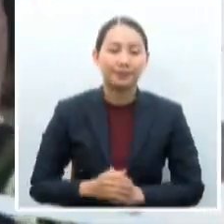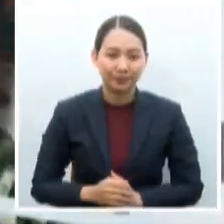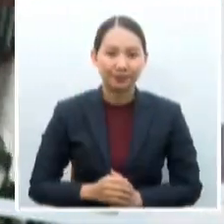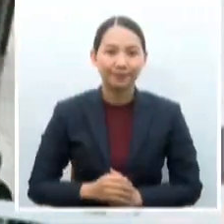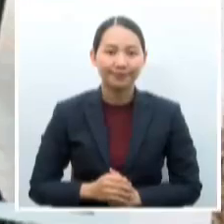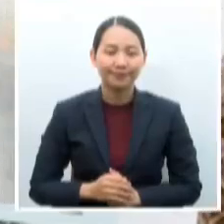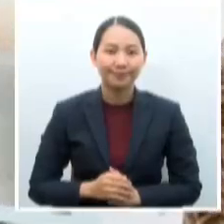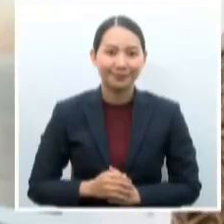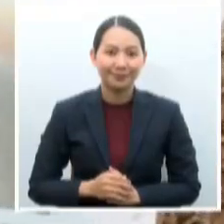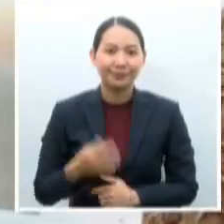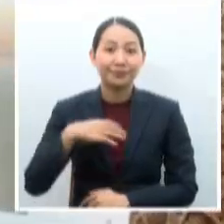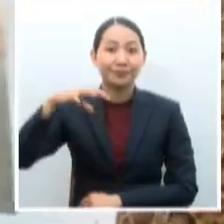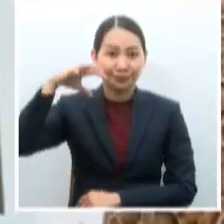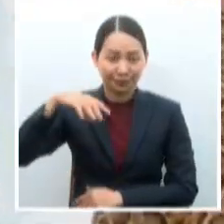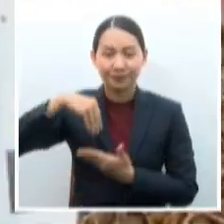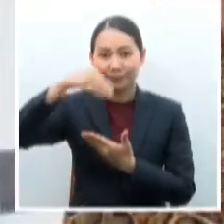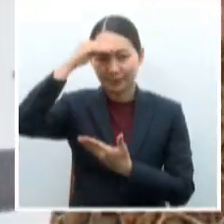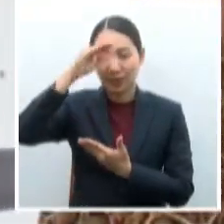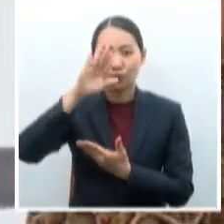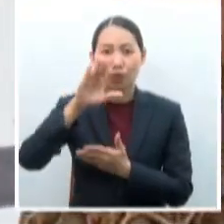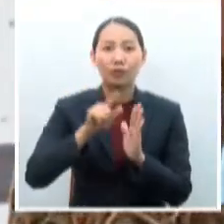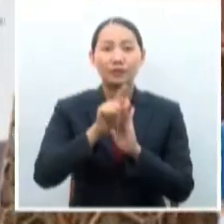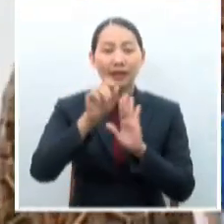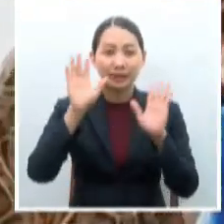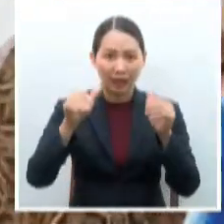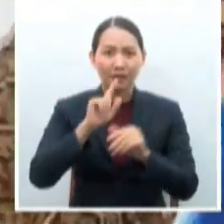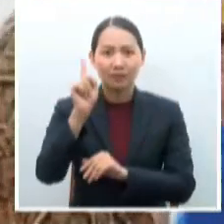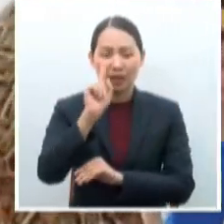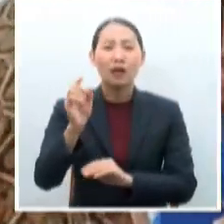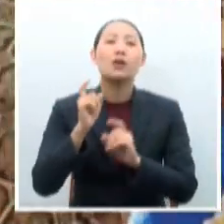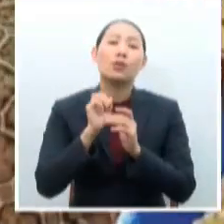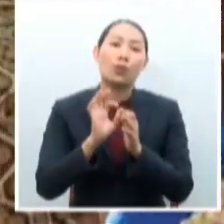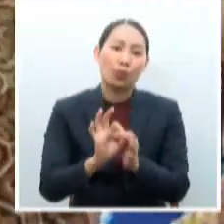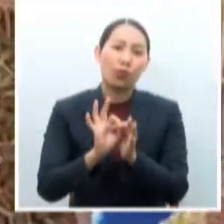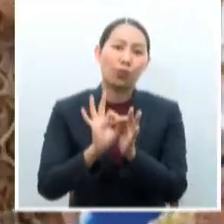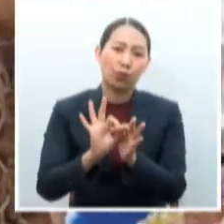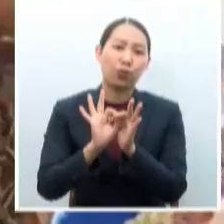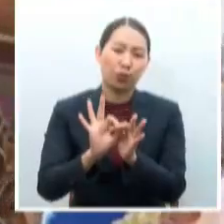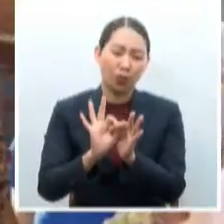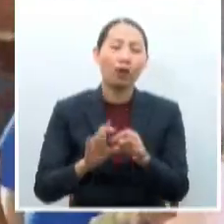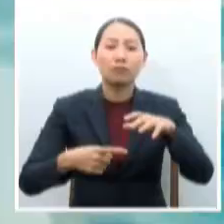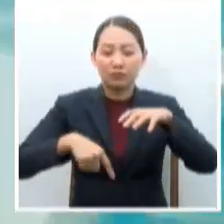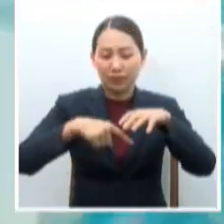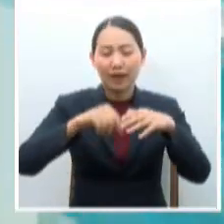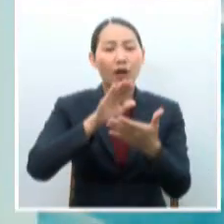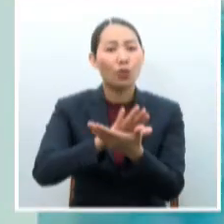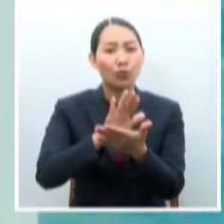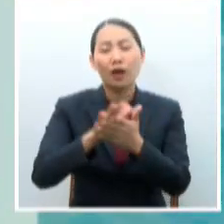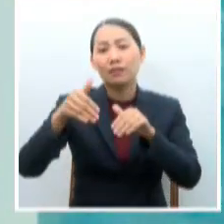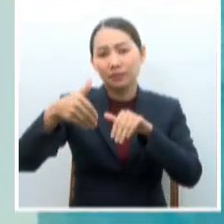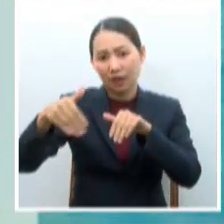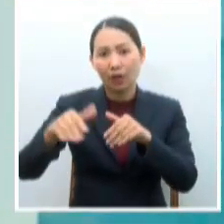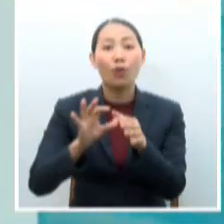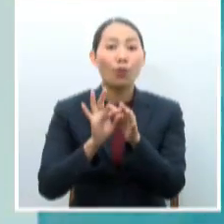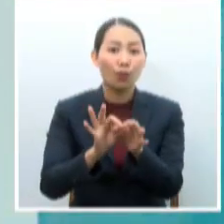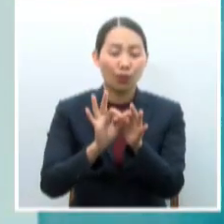ศึกษาชัยนาทมีความห่วงใยในเรื่องความปลอดภัยทั้งในและนอกสถานศึกษาและได้เน้นย้ำมาตร